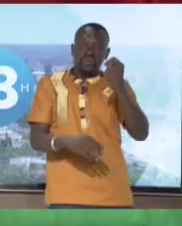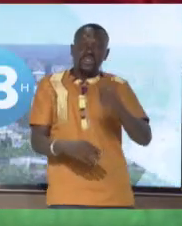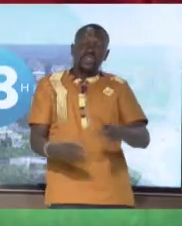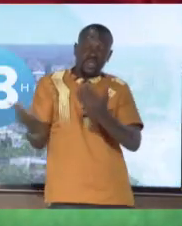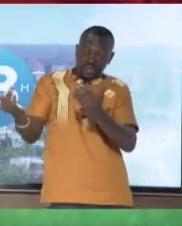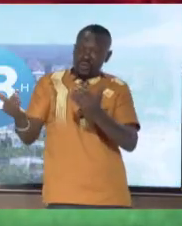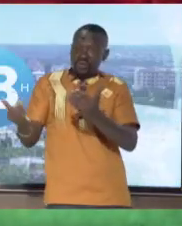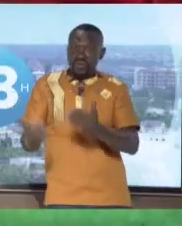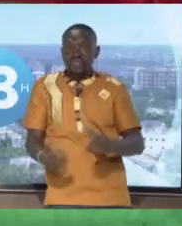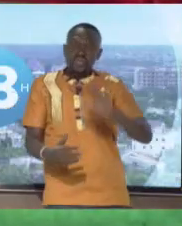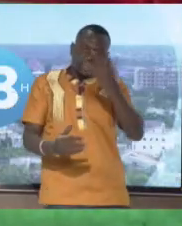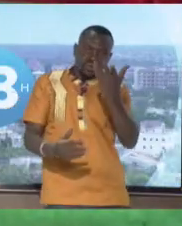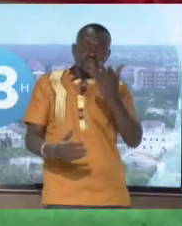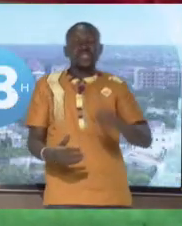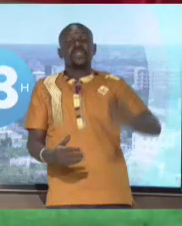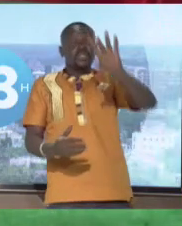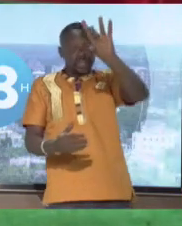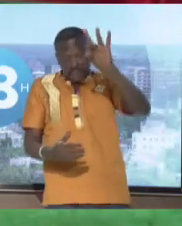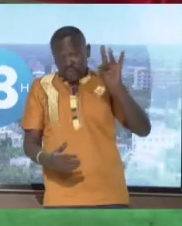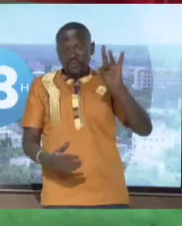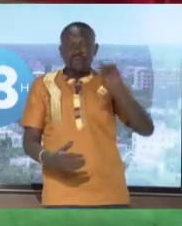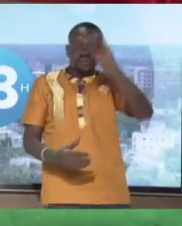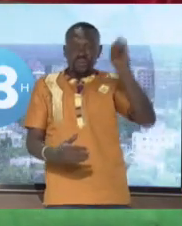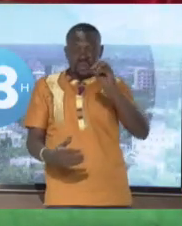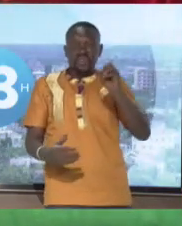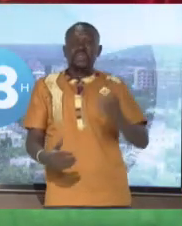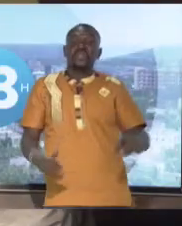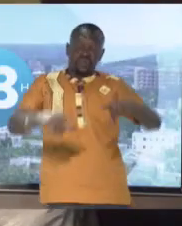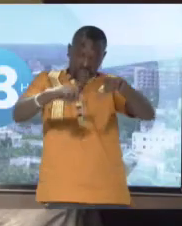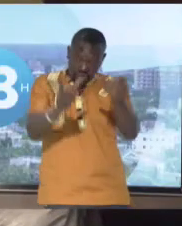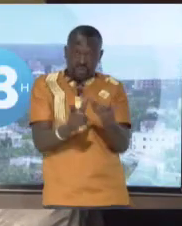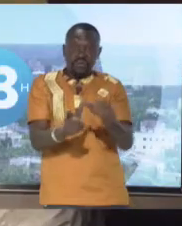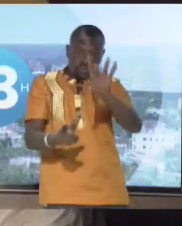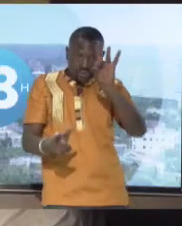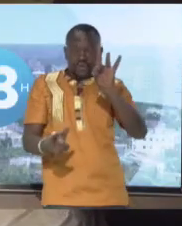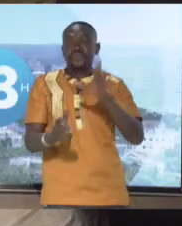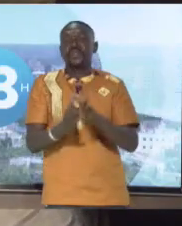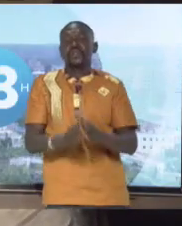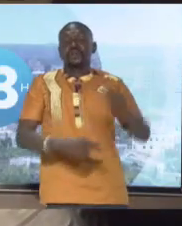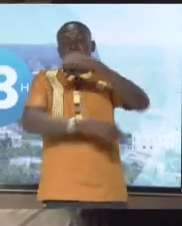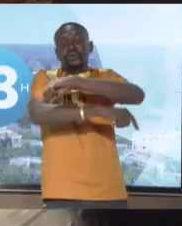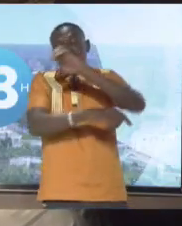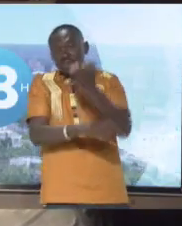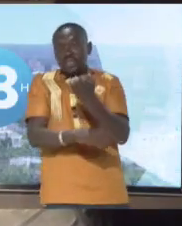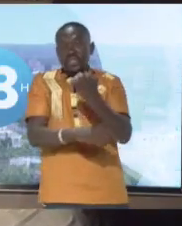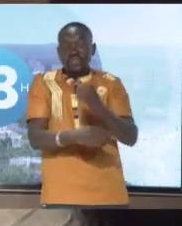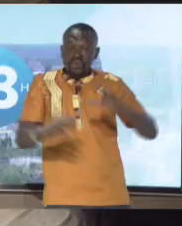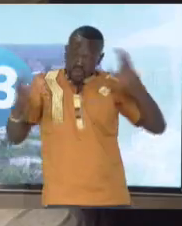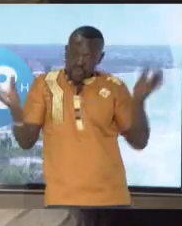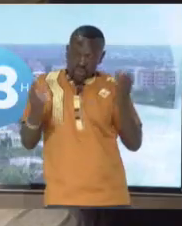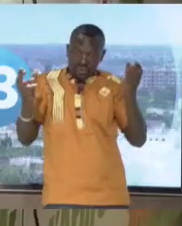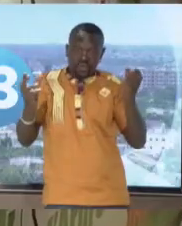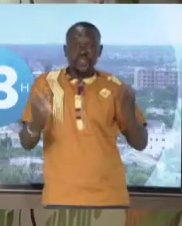estimés à au moins 80% sur les sites identifiés. La journée de l'arbre sera commémorée ce 15